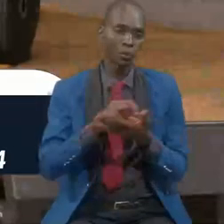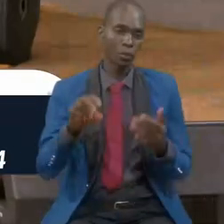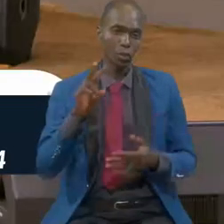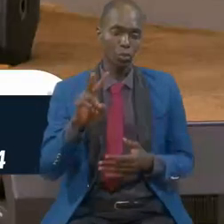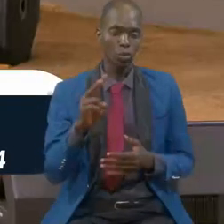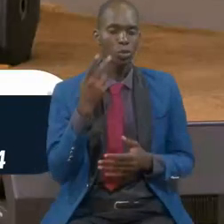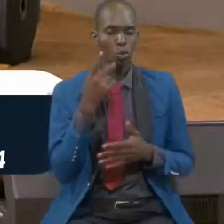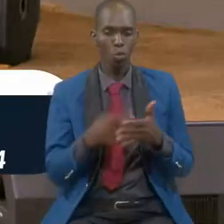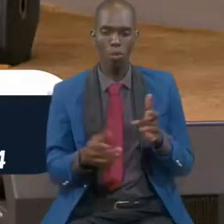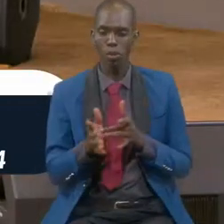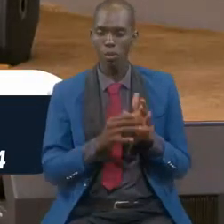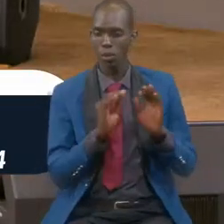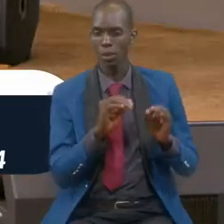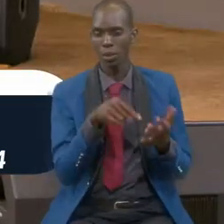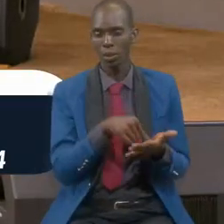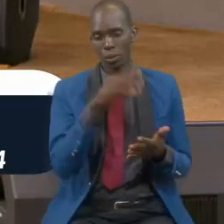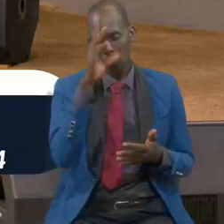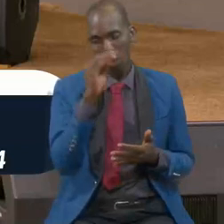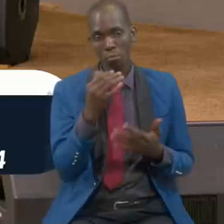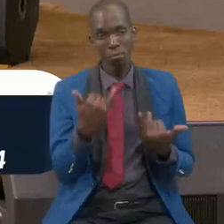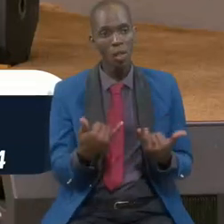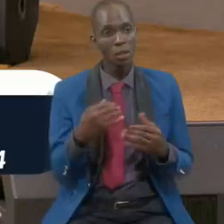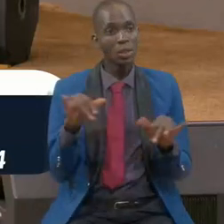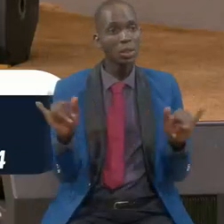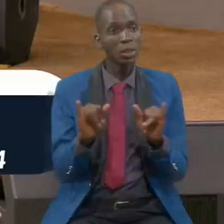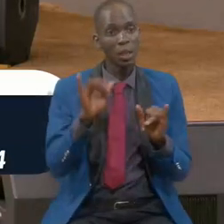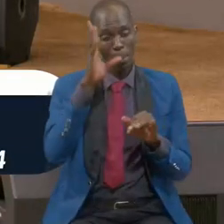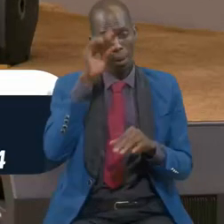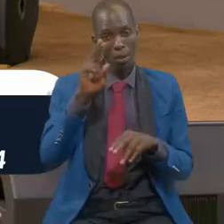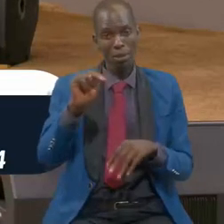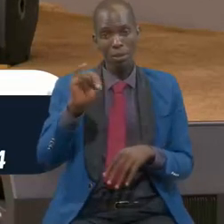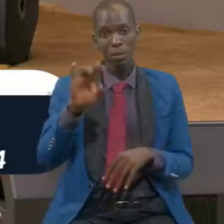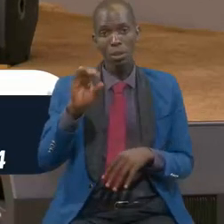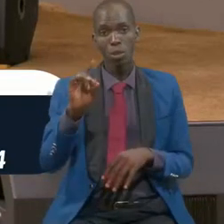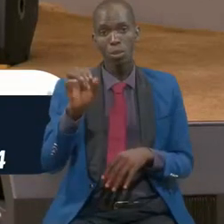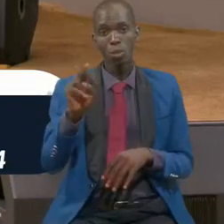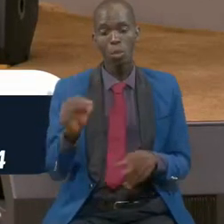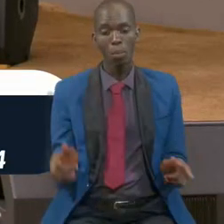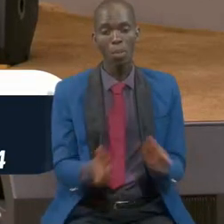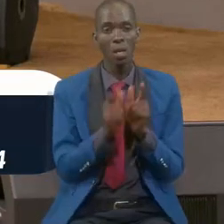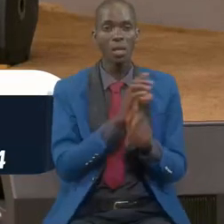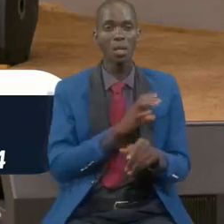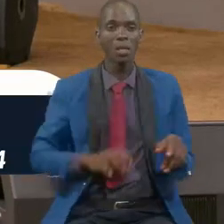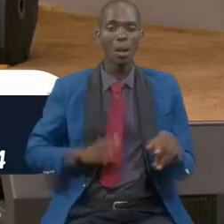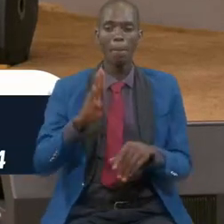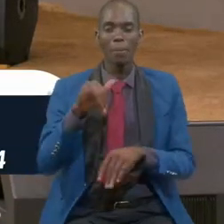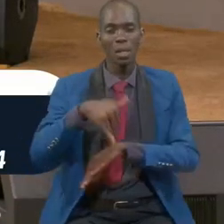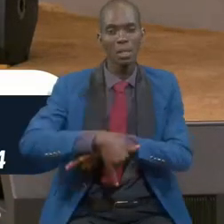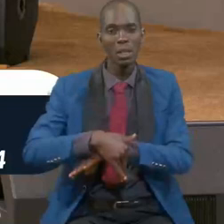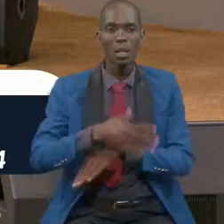dit, « Qui vint lui auprès de Jésus de nuit et lui dit, «